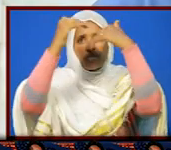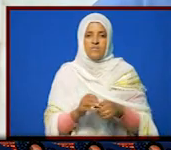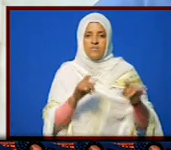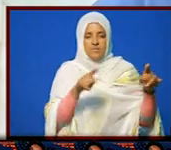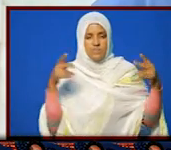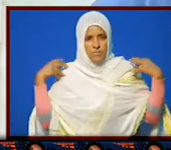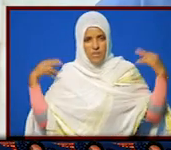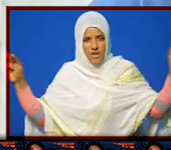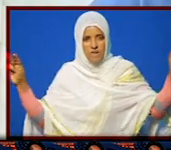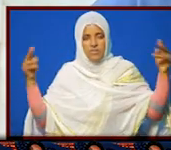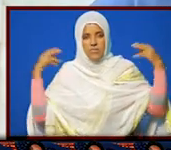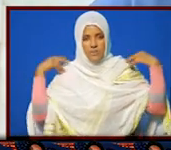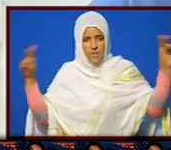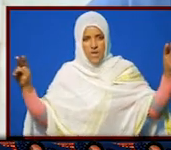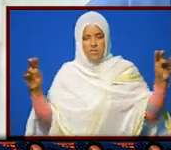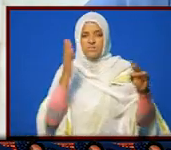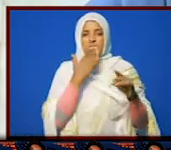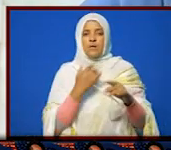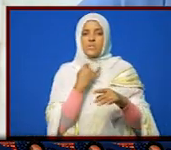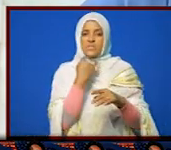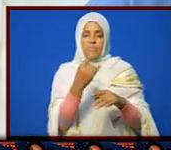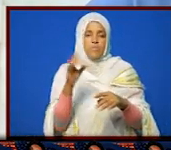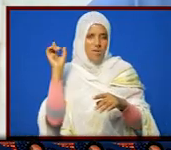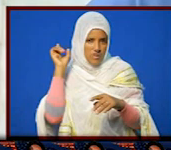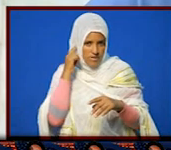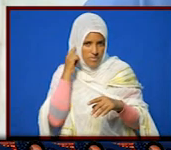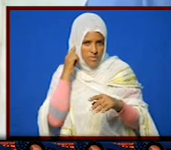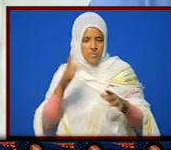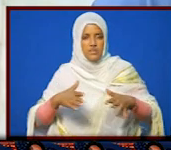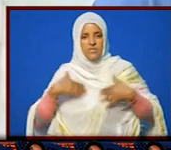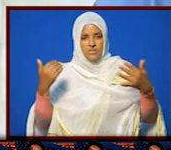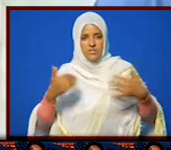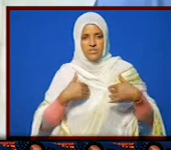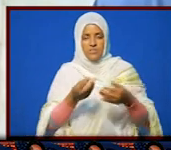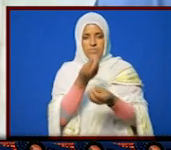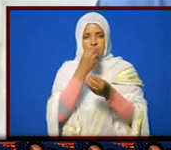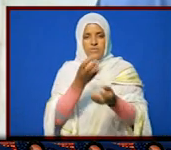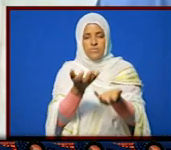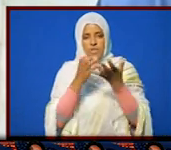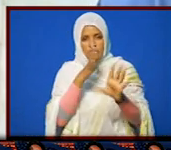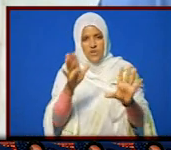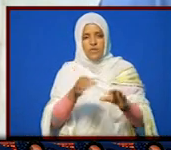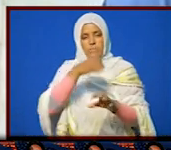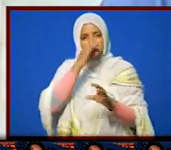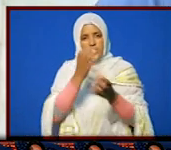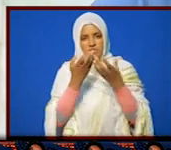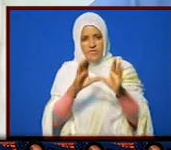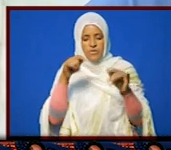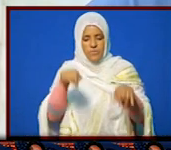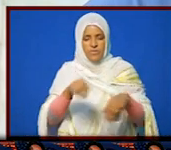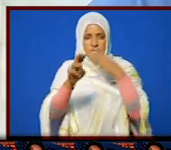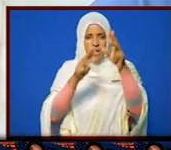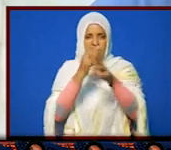በመንግሥተ ሰማያት የሚቀመጠውም እንደ መላእክት እየዘመረ እንደ መላእክት የመላእክትን ጣዕመ ዜማ እያዳመጠ